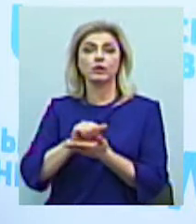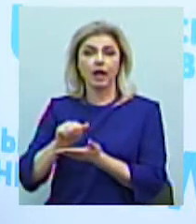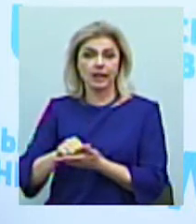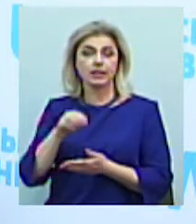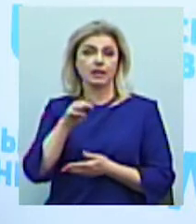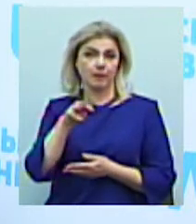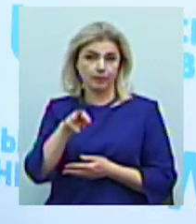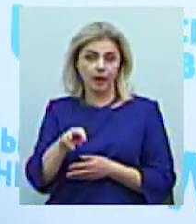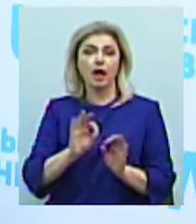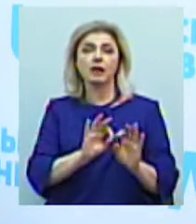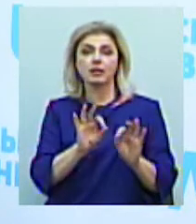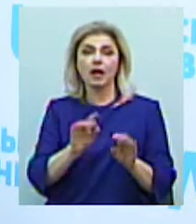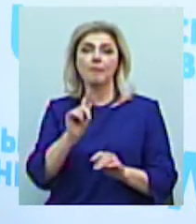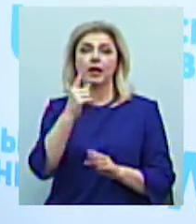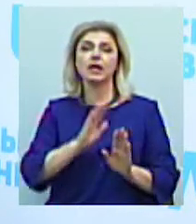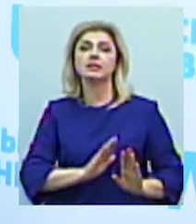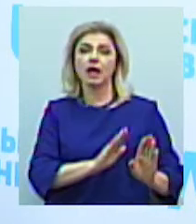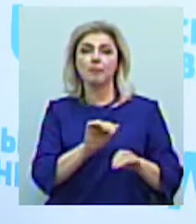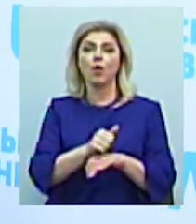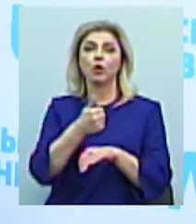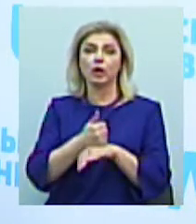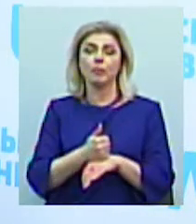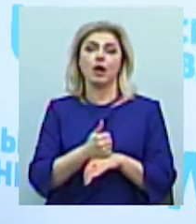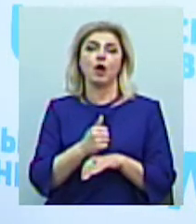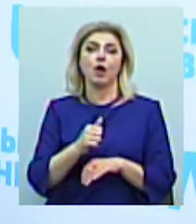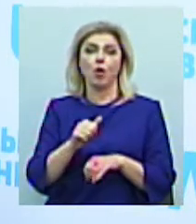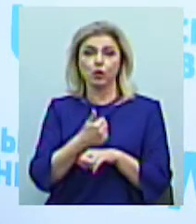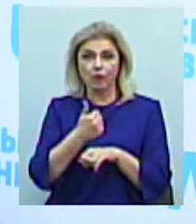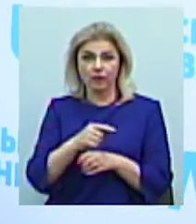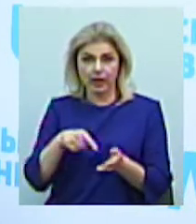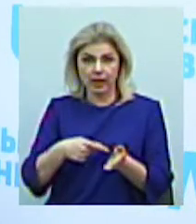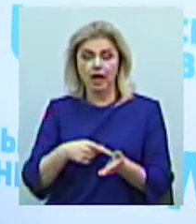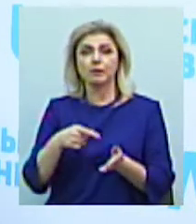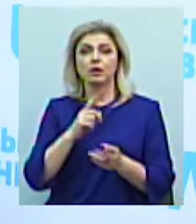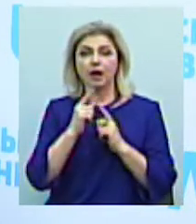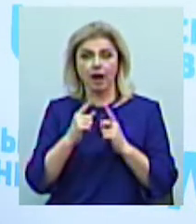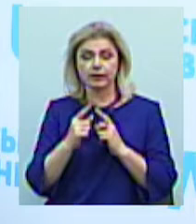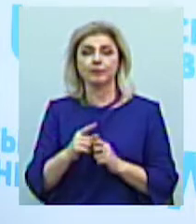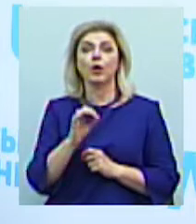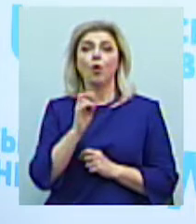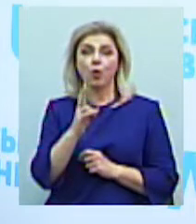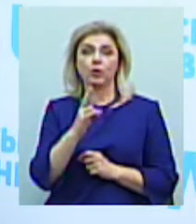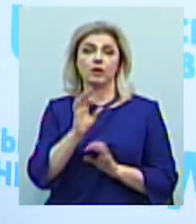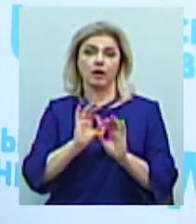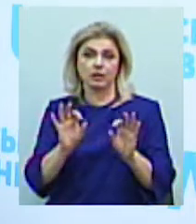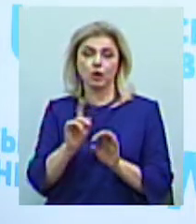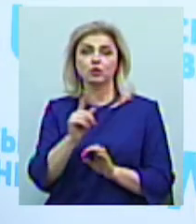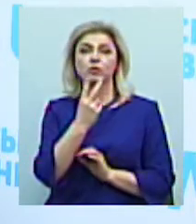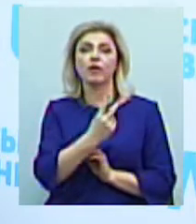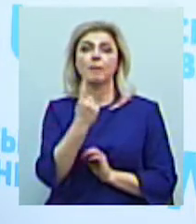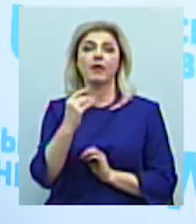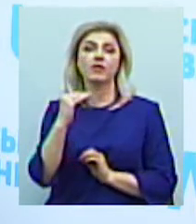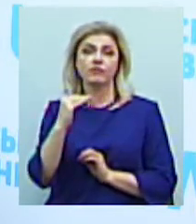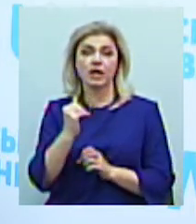повідомив перший заступник голови міської ради Володимир Криленко. Під час брифінгу він повідомив, що 21